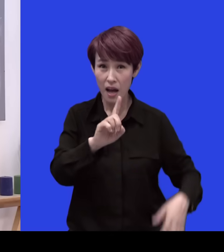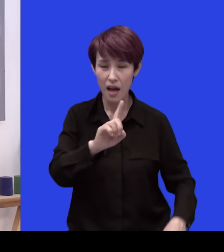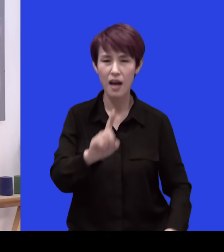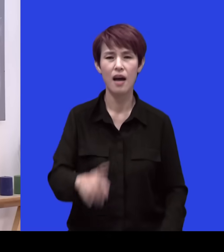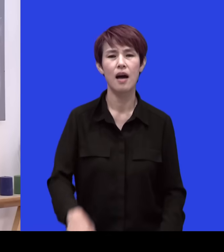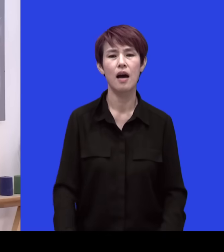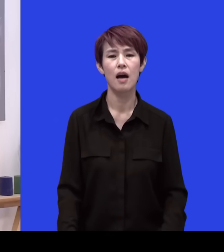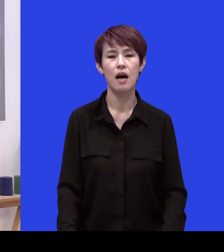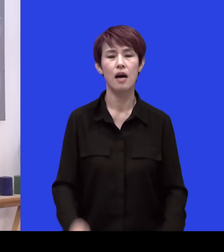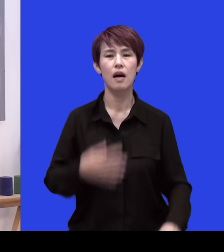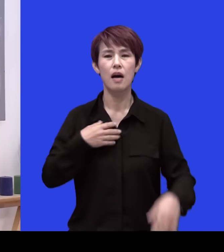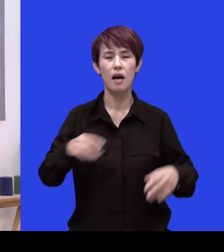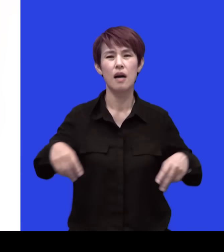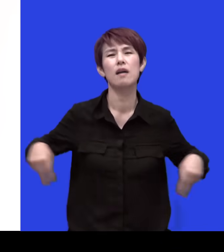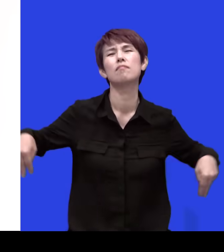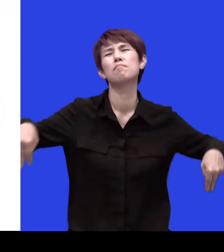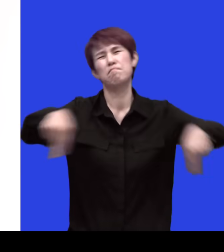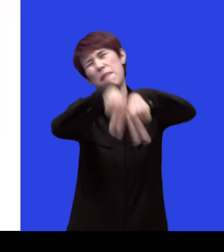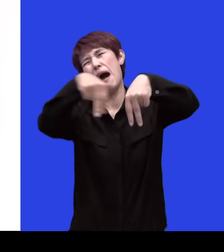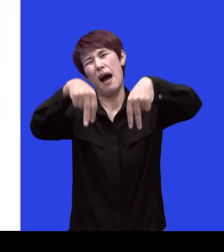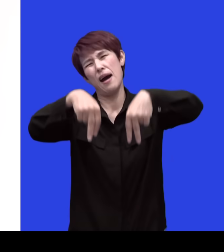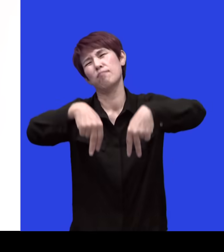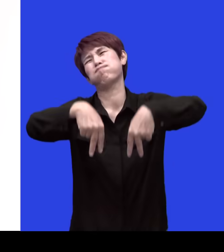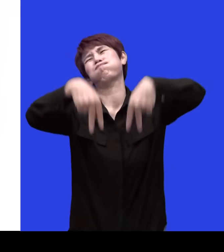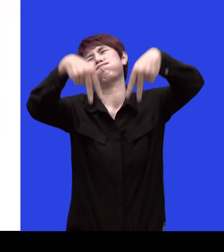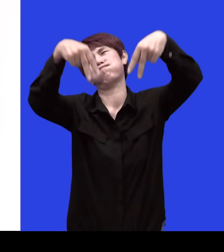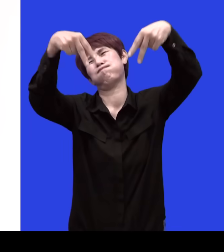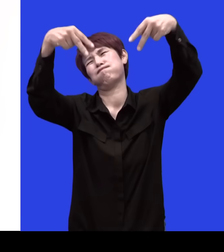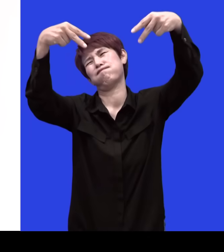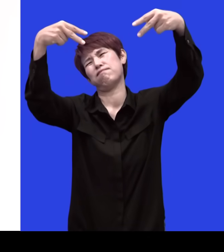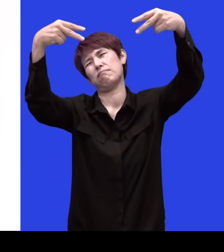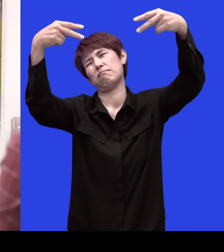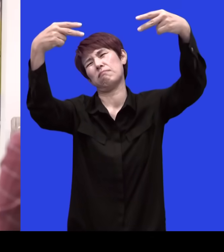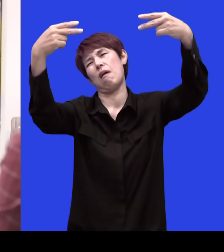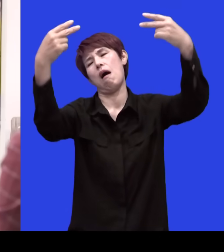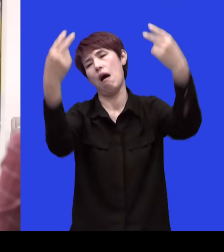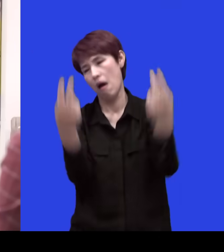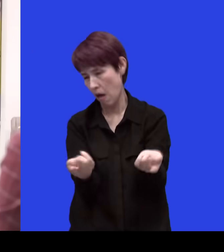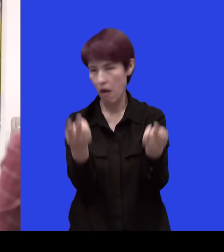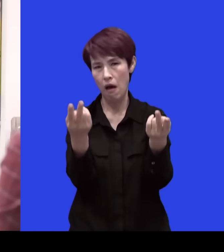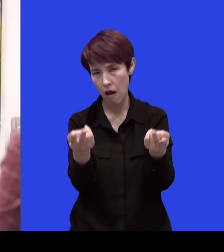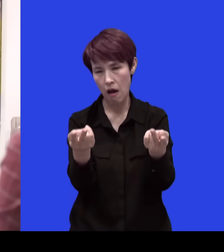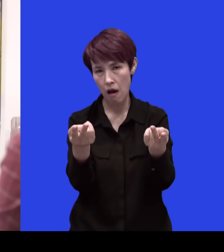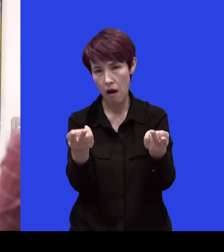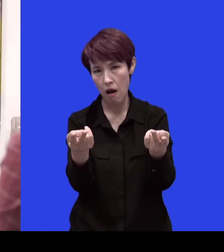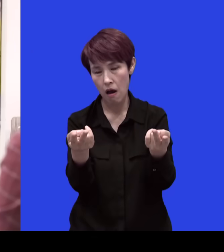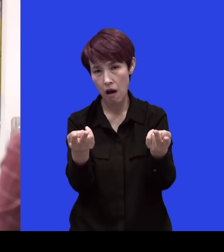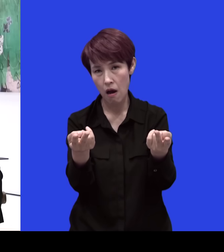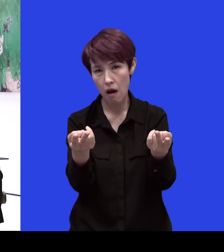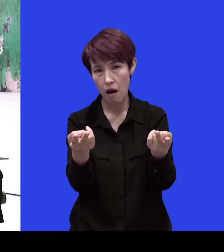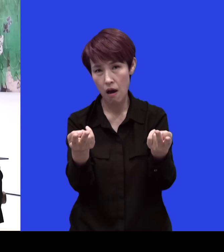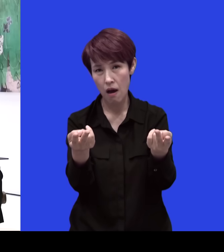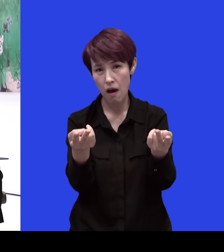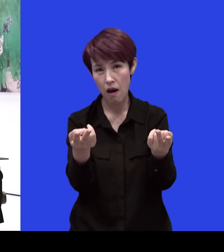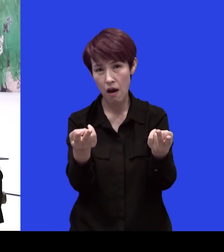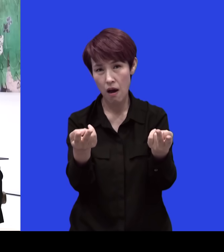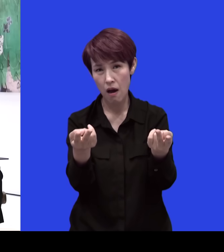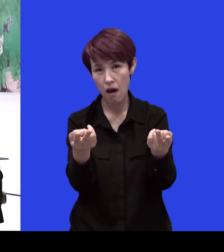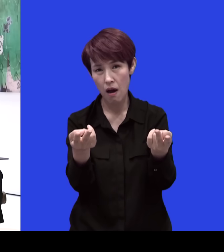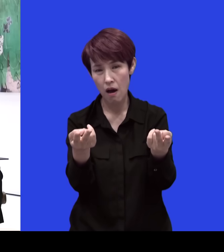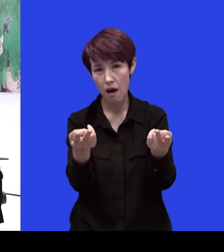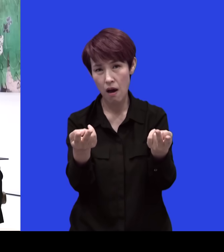예. 불이 붕 뜨더래요. 부딪히니까 자동차 사고처럼. 예. 붕 뜨더니